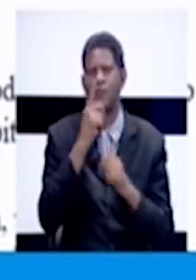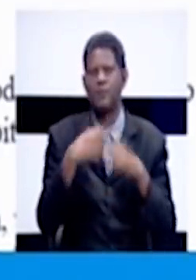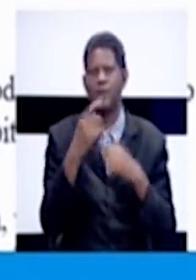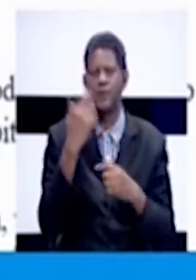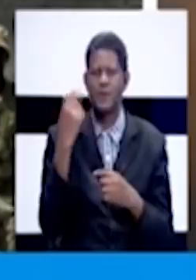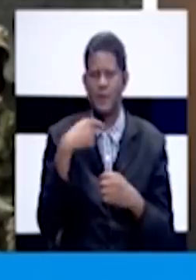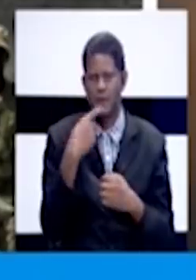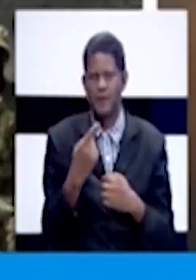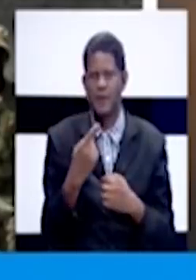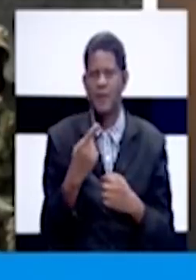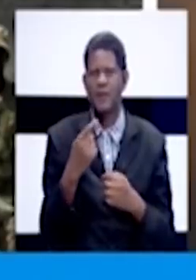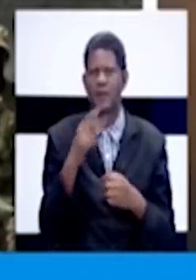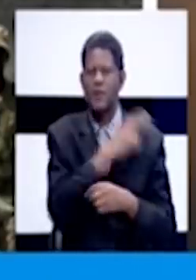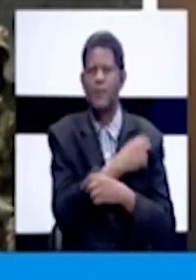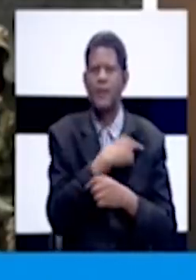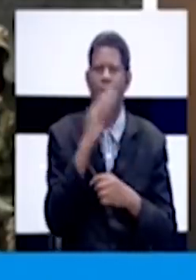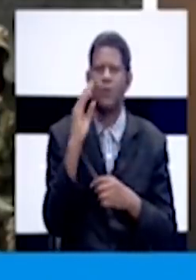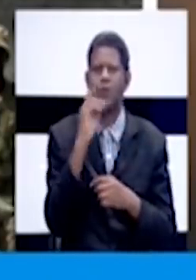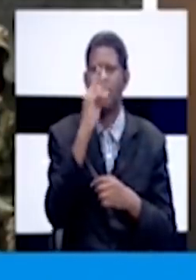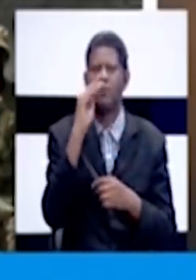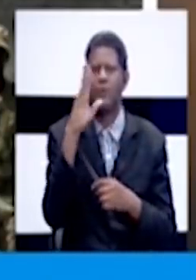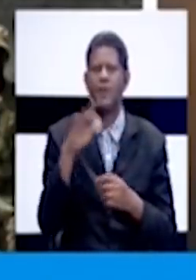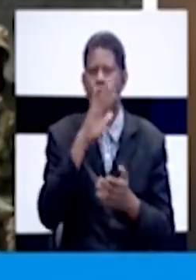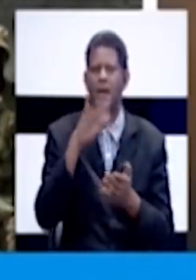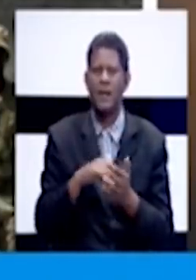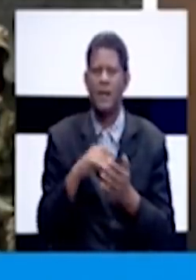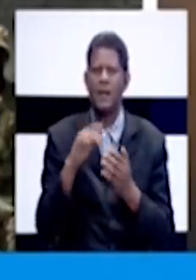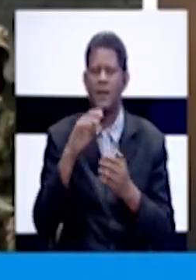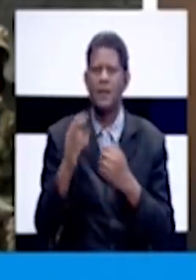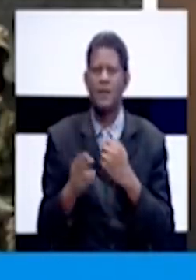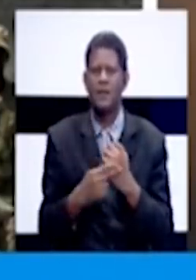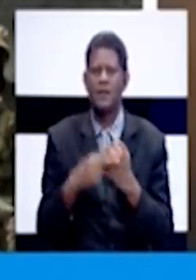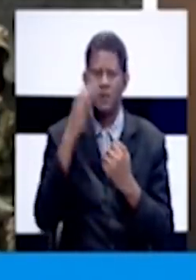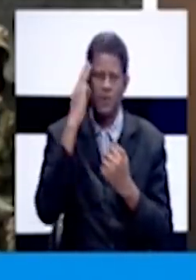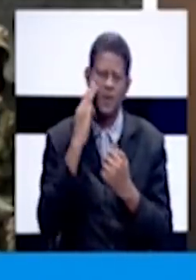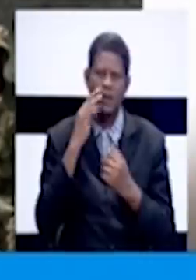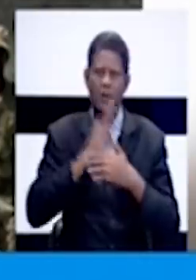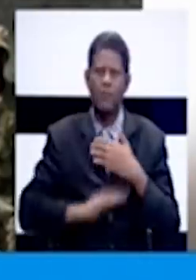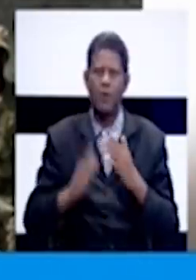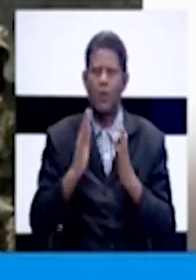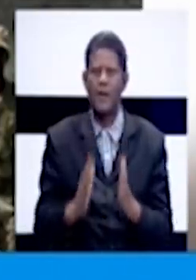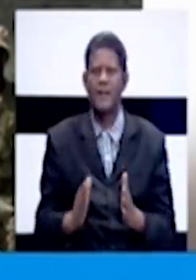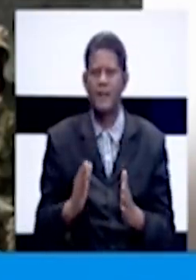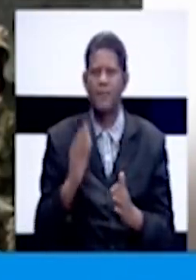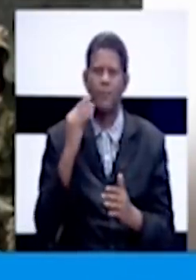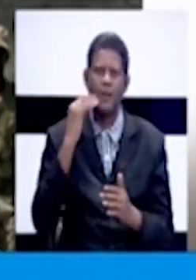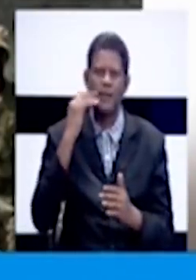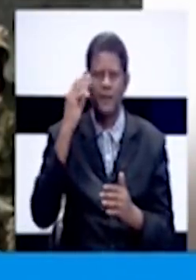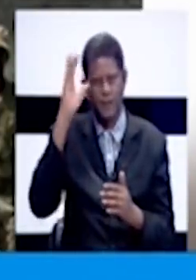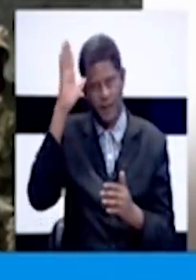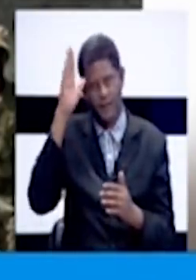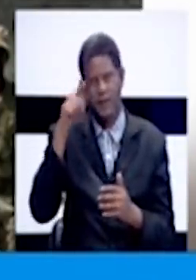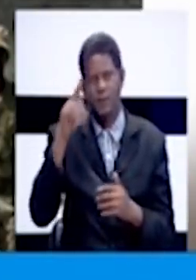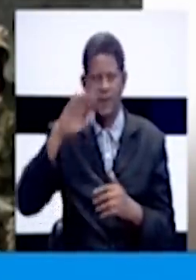ትብል ካብ ሆስፒታል ሕሞራ ኣምሊጣ ናብ ምዕቆብ ስደተኛታት ሱዳን ዝኣተወት መዋለዲት ምሕረት ገብረሊፍ ንዓኣቶም ገዲፈዮም